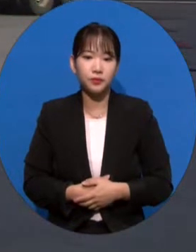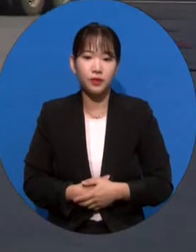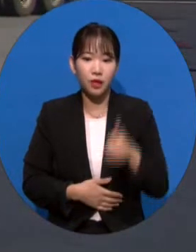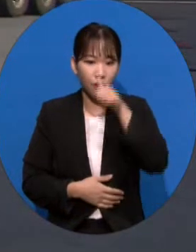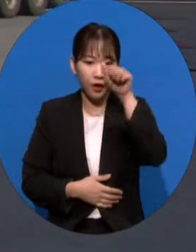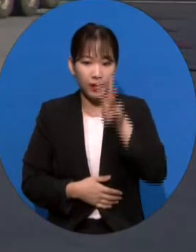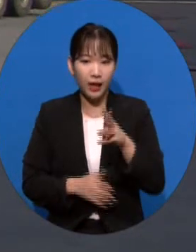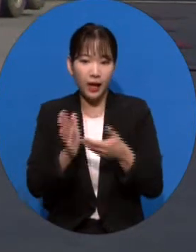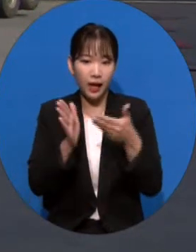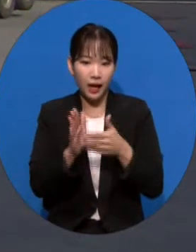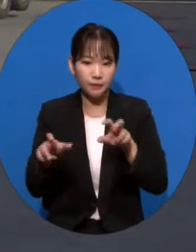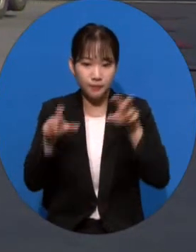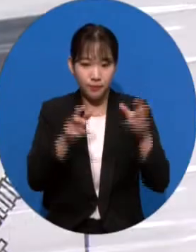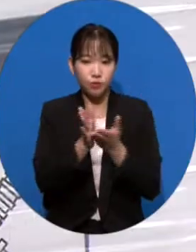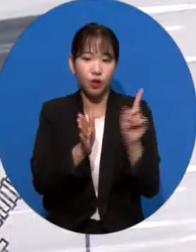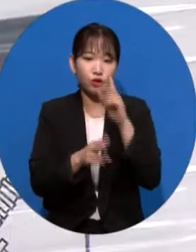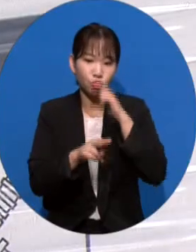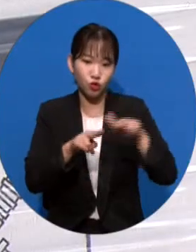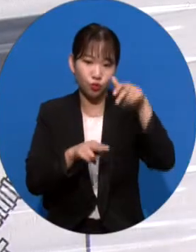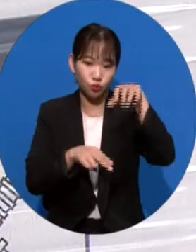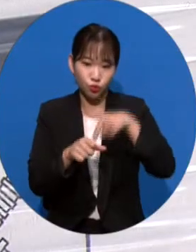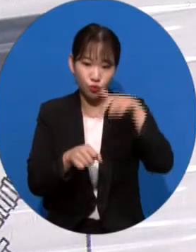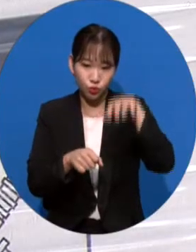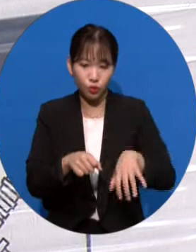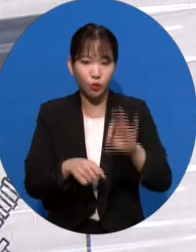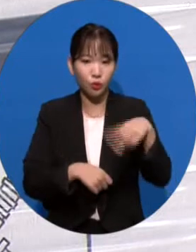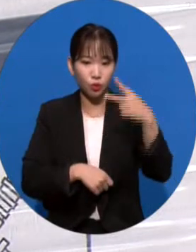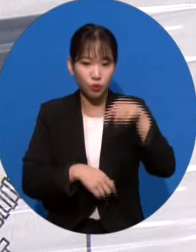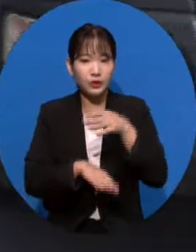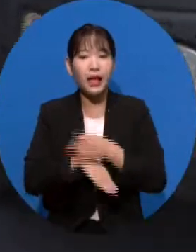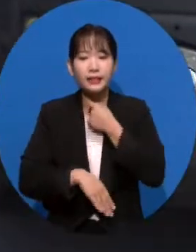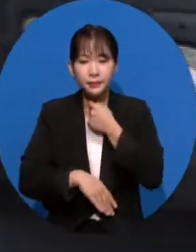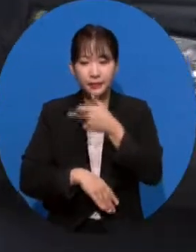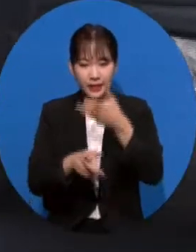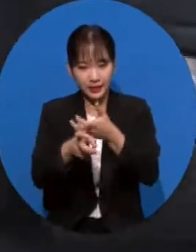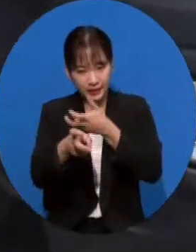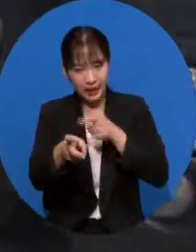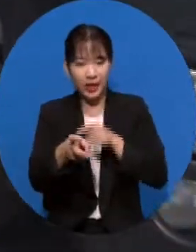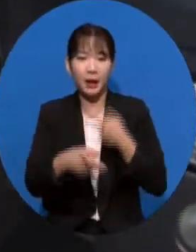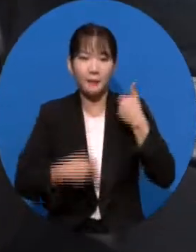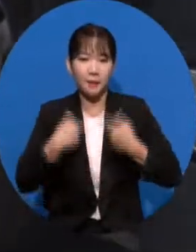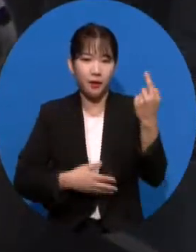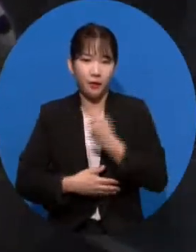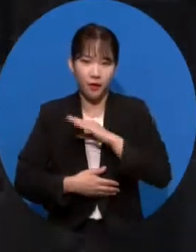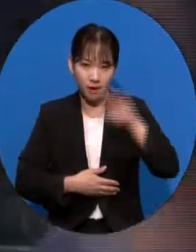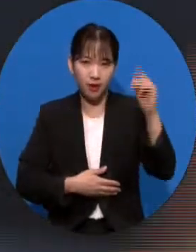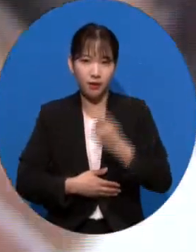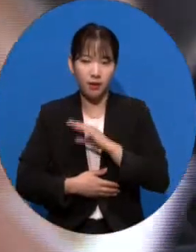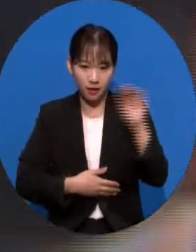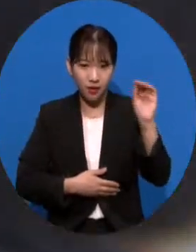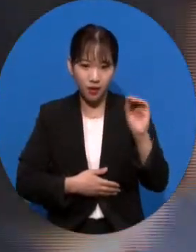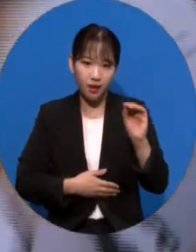광양항 컨테이너부두 인근의 한 주에 석 요소 수를 구매하 되는 대형 화물 운송 차량들이 금주 이드라 듭니다